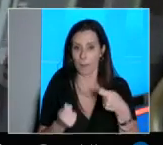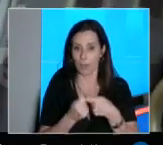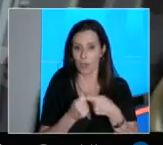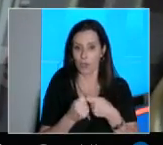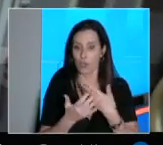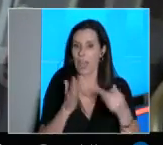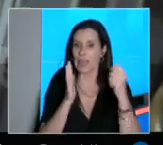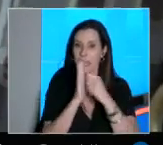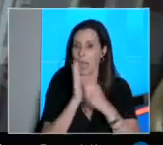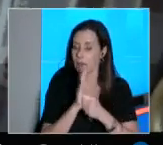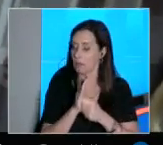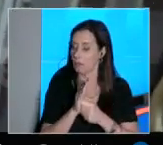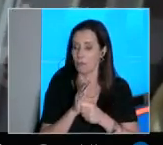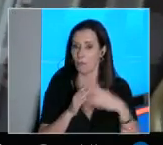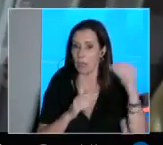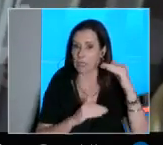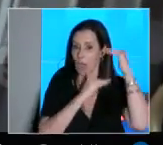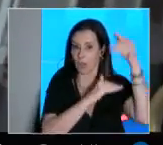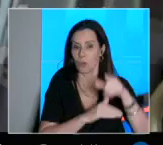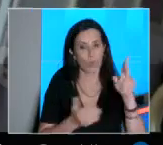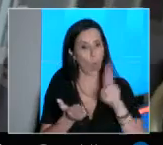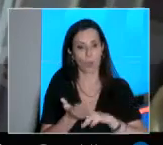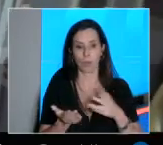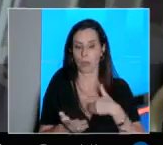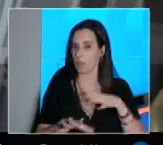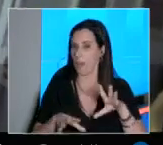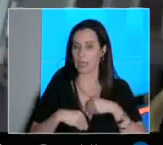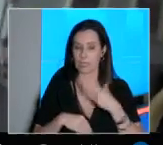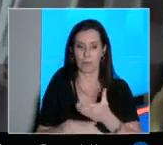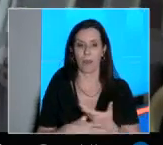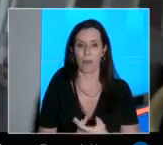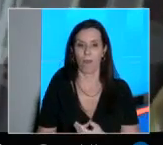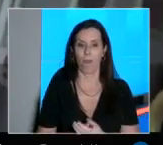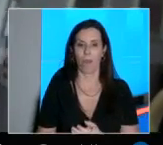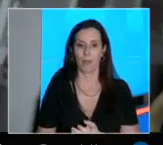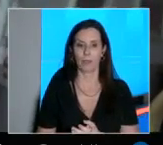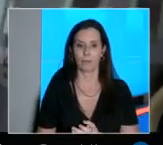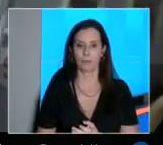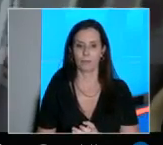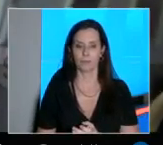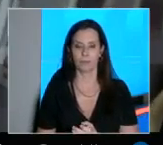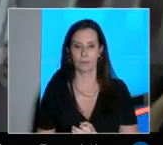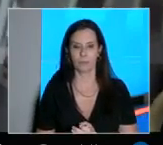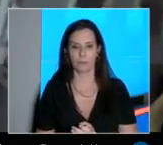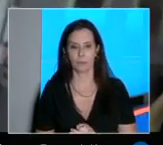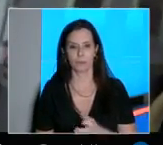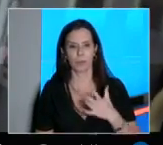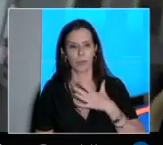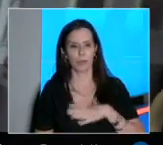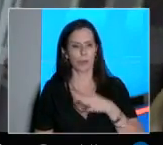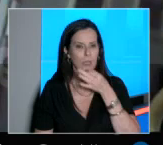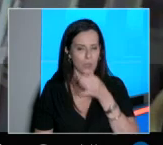של היעדר תקנים במוסדות להשכלה גבוהה, הוא לגמרי צודק, אני מאוד מסכימה איתו. לילך? כן. רציתי